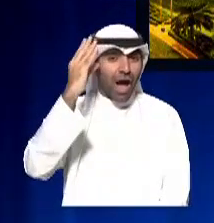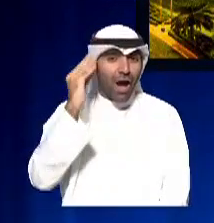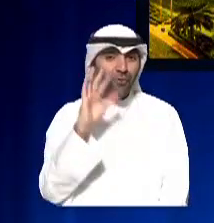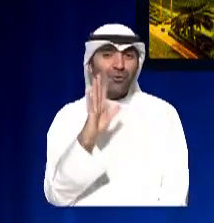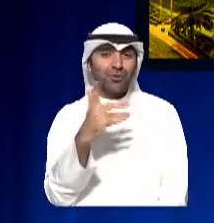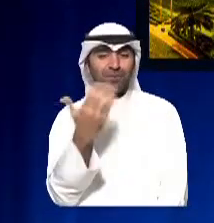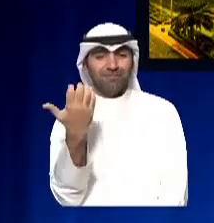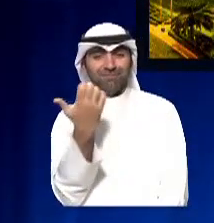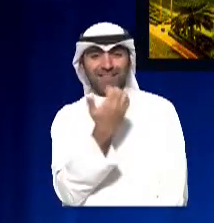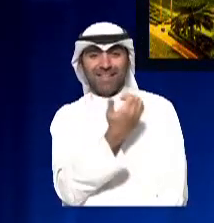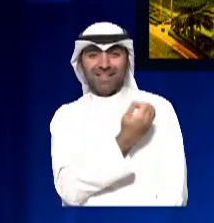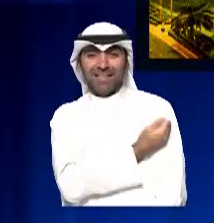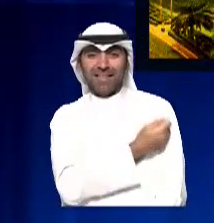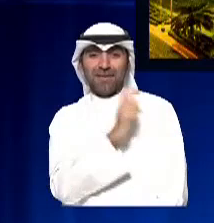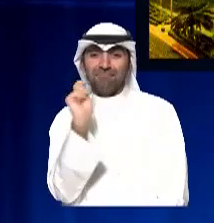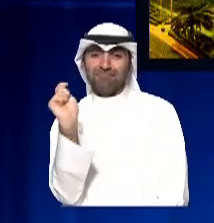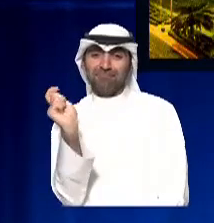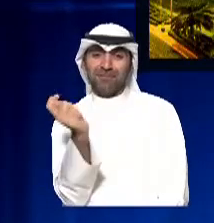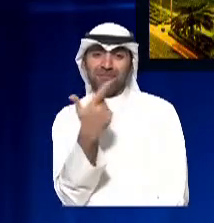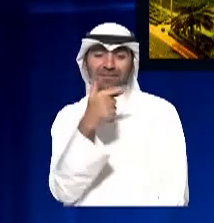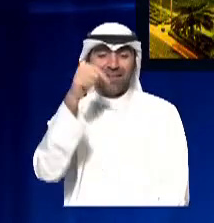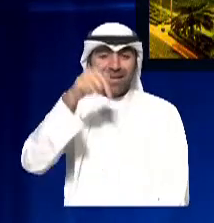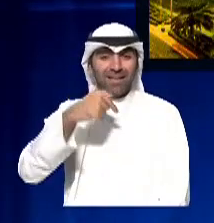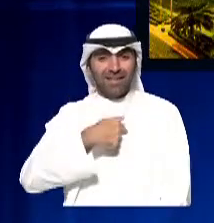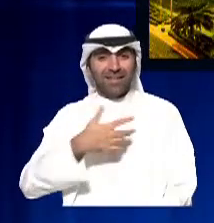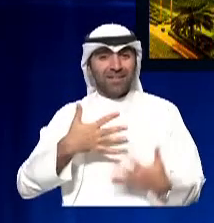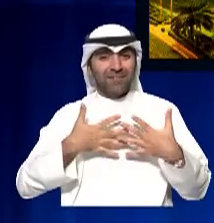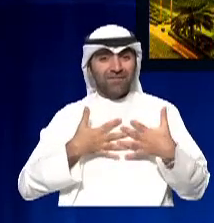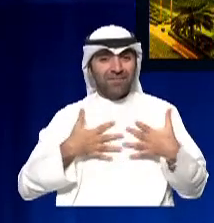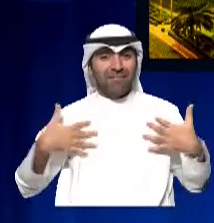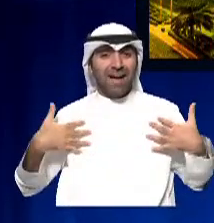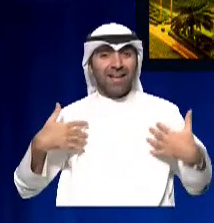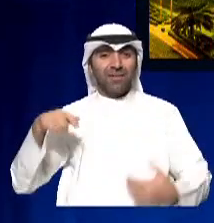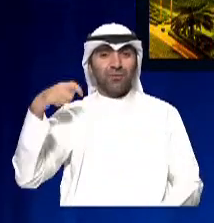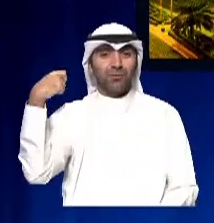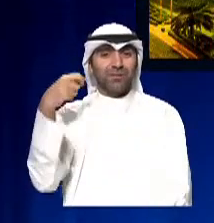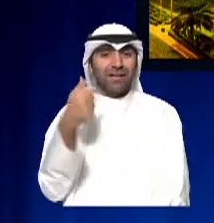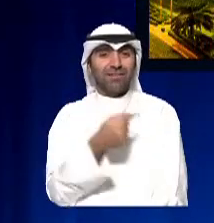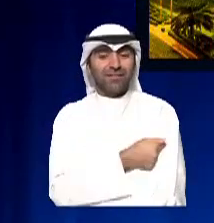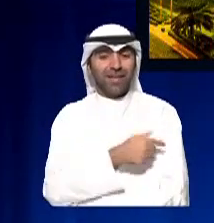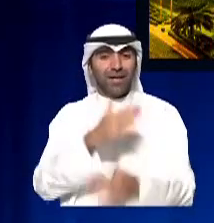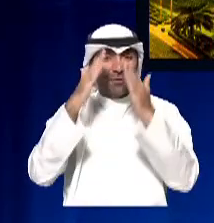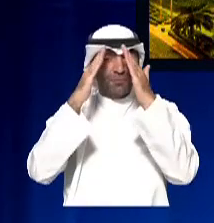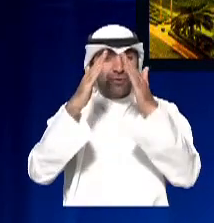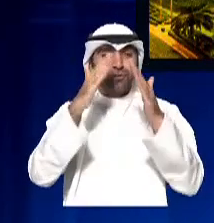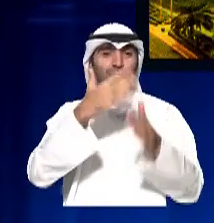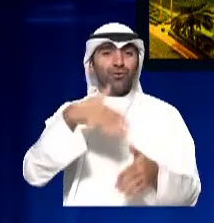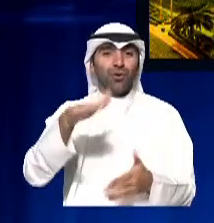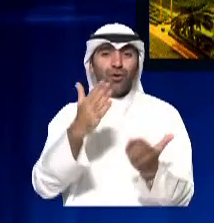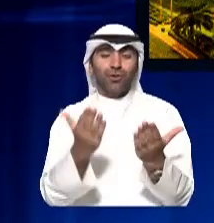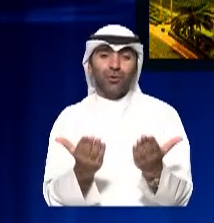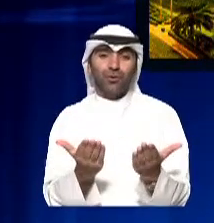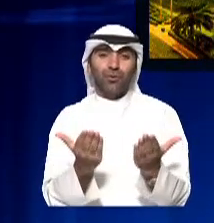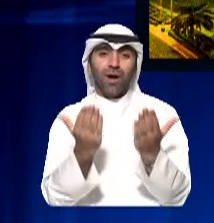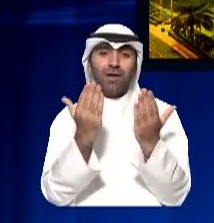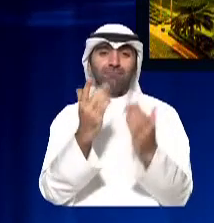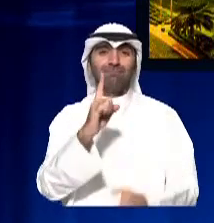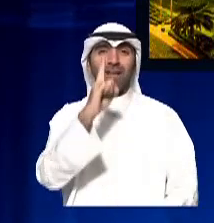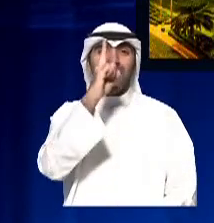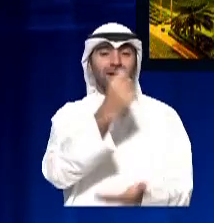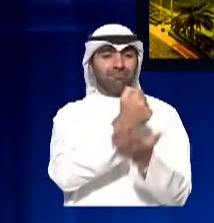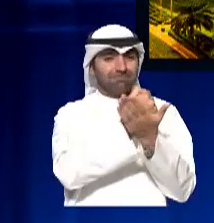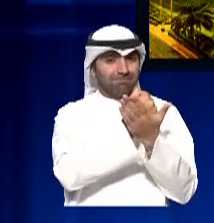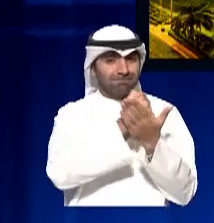وعلى حالات دخول المستشفى، وإن شاء الله هذا كله مبشر، والله يرفع الغمة بالقريب العاجل إن شاء الله. اللهم آمين. الدكتورة